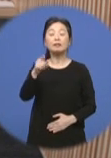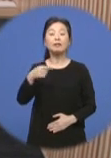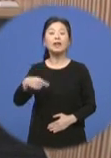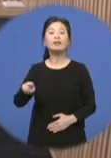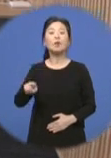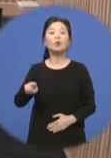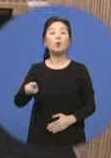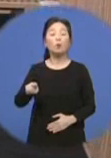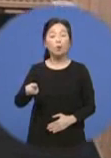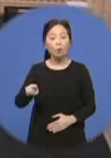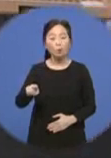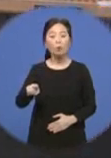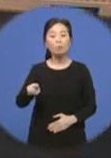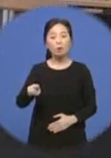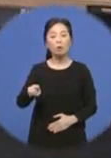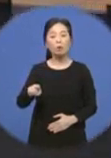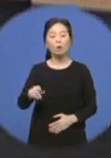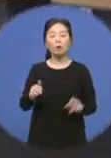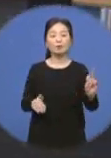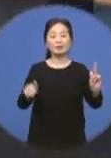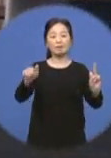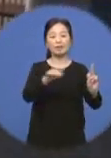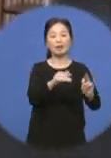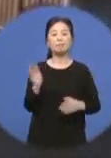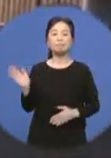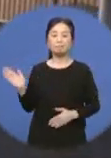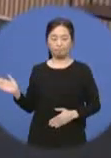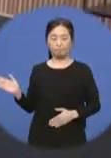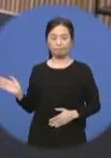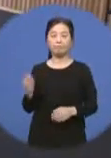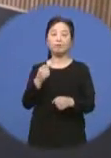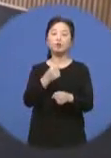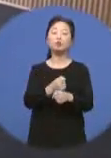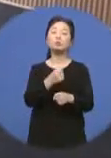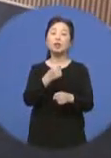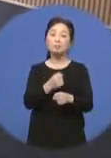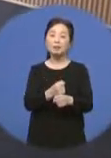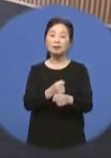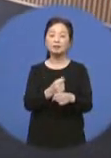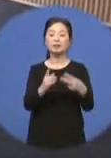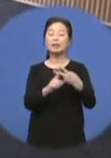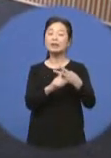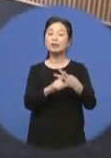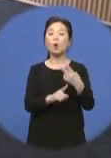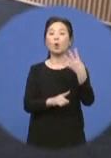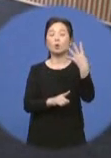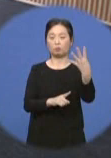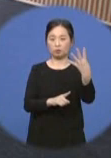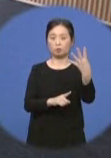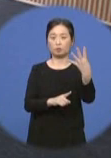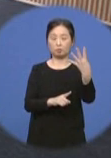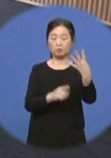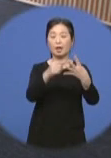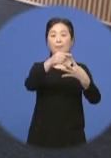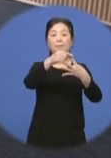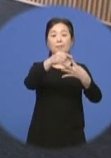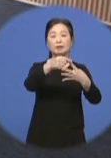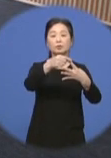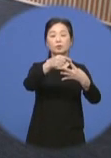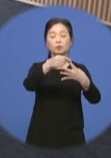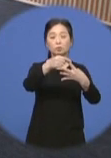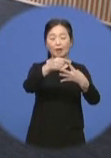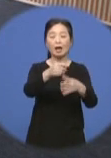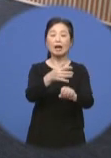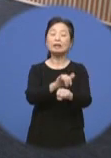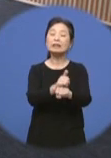用推進センターというのを作っておりまして、4つの拠点機能を持つように、 頑張っております。まずはですね、人材